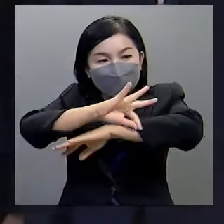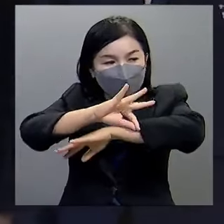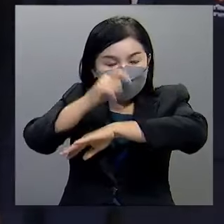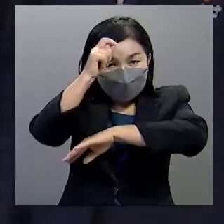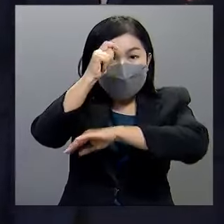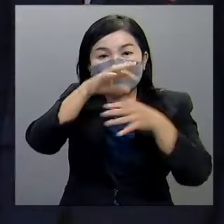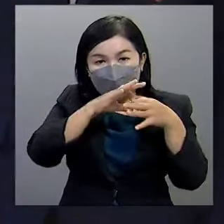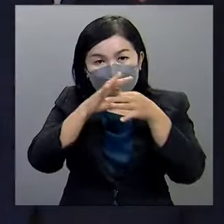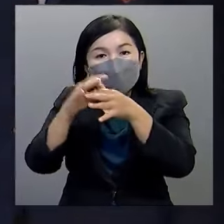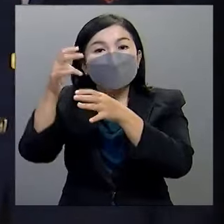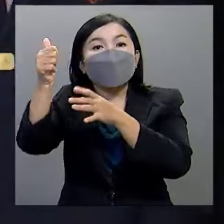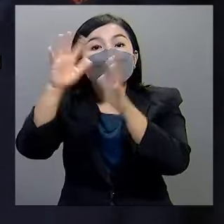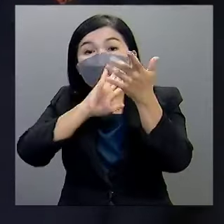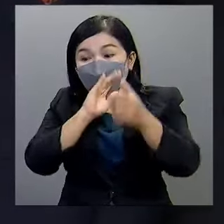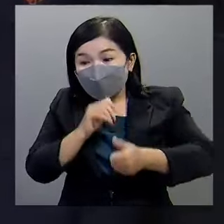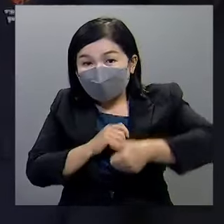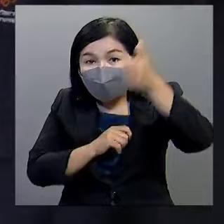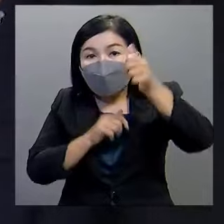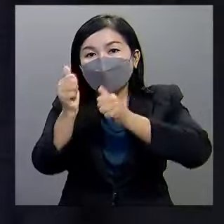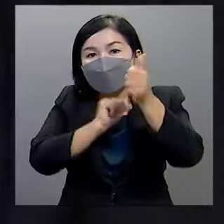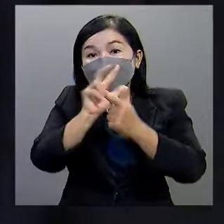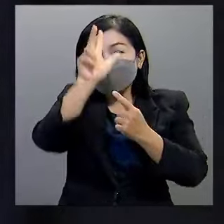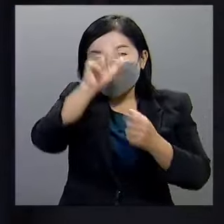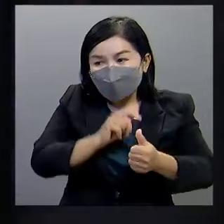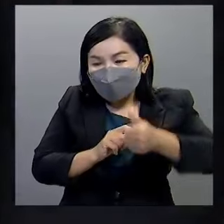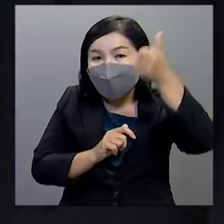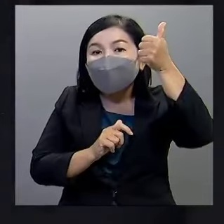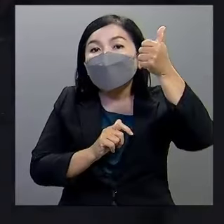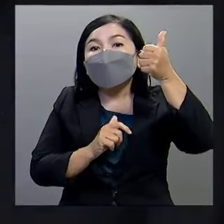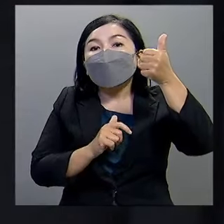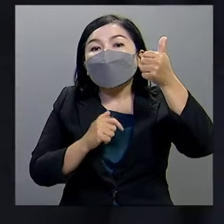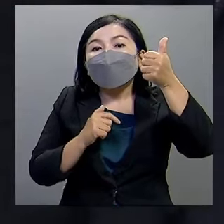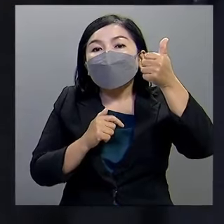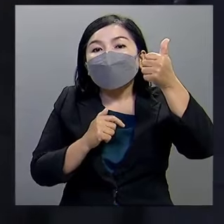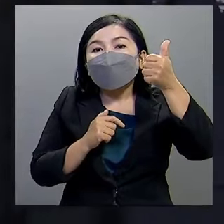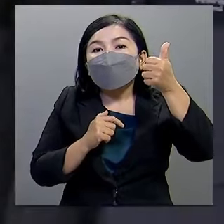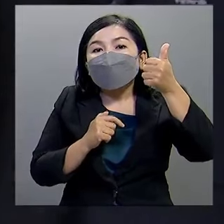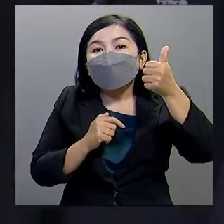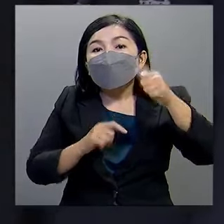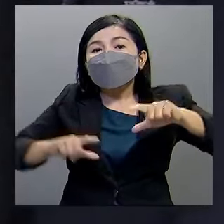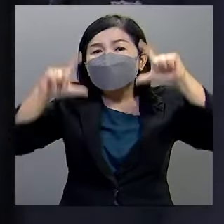ค่ะและถ้าหากว่าชนะในเฟสที่3ต่อไปนั้นนะคะคนที่ได้ผลงานก็คือ